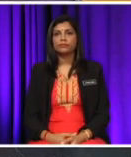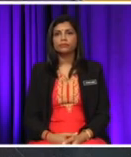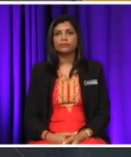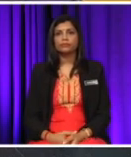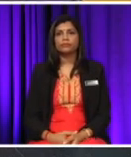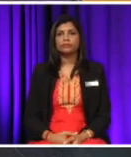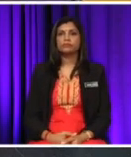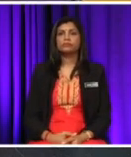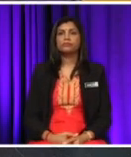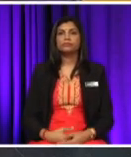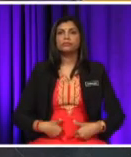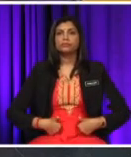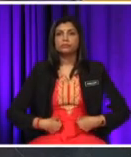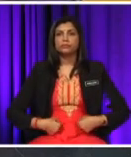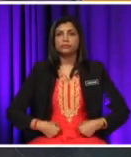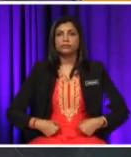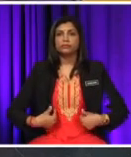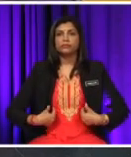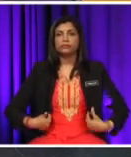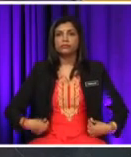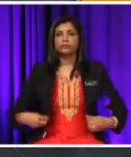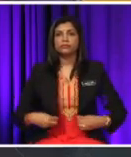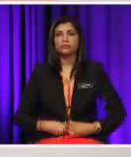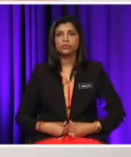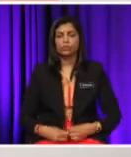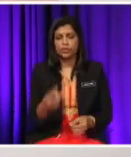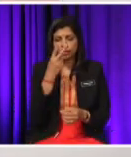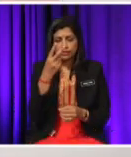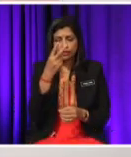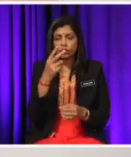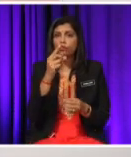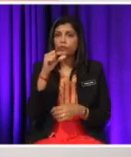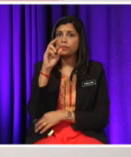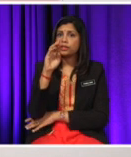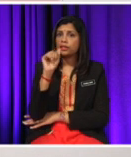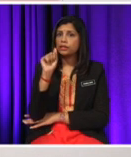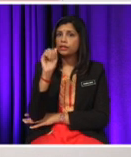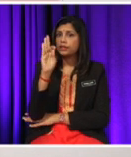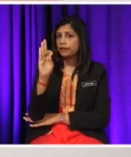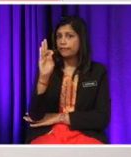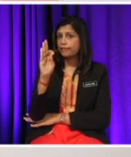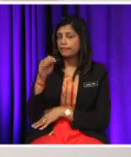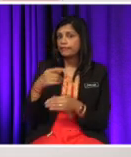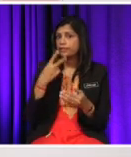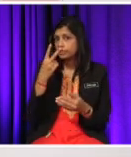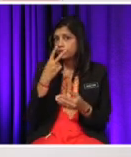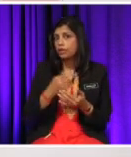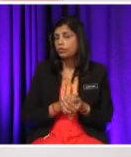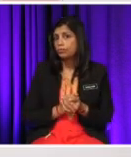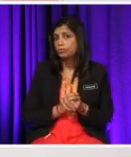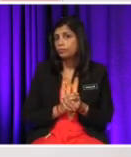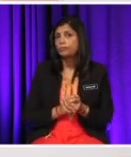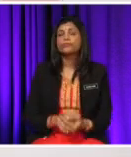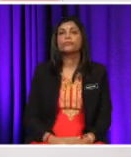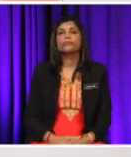gitu jadi daripada grab nih kita kena analisis lagi Apa yang dimaksudkan dengan graf ini Oke so